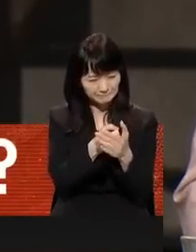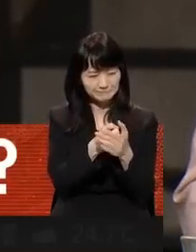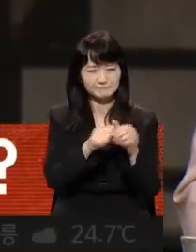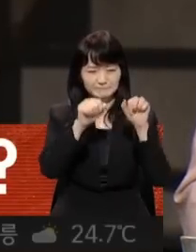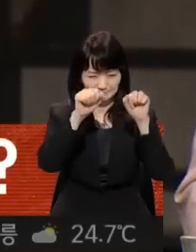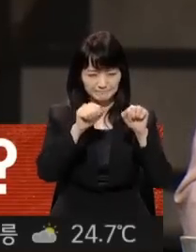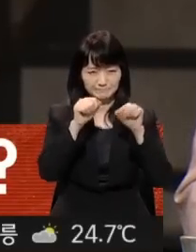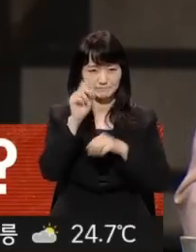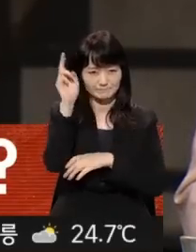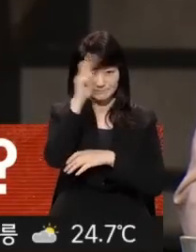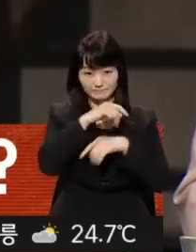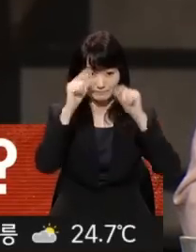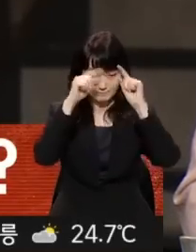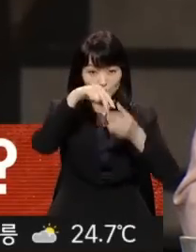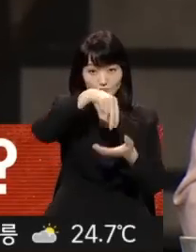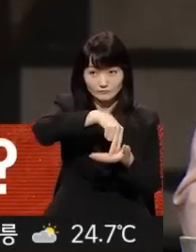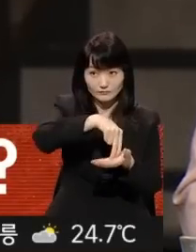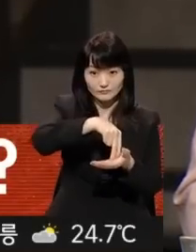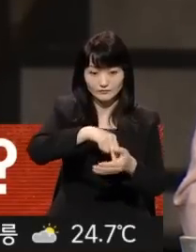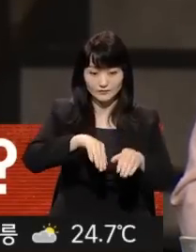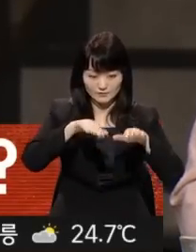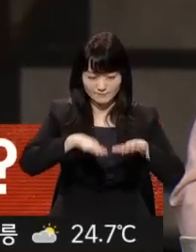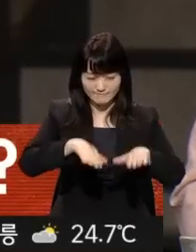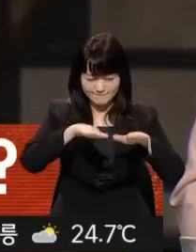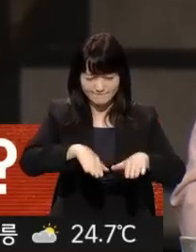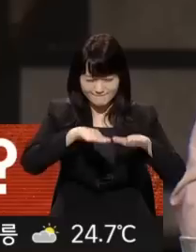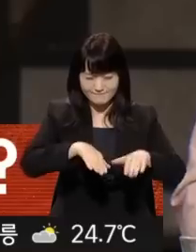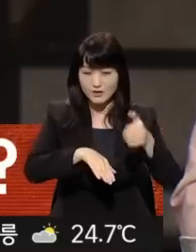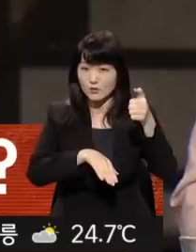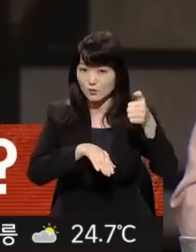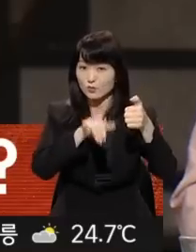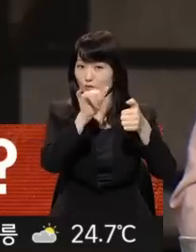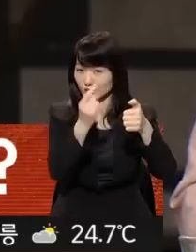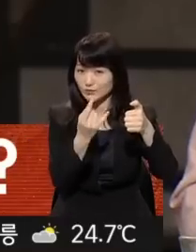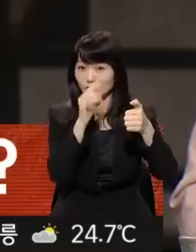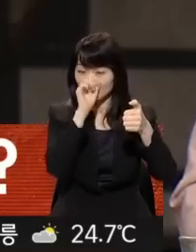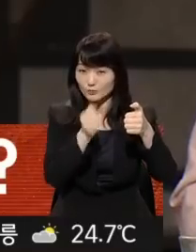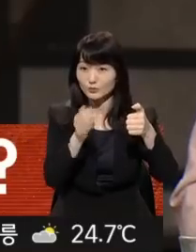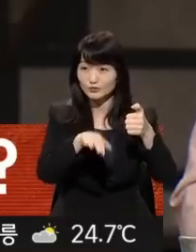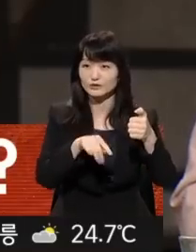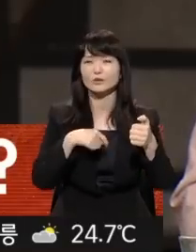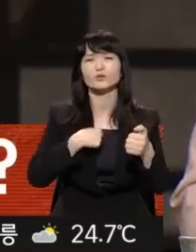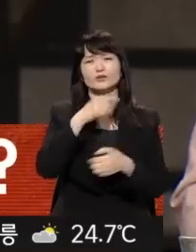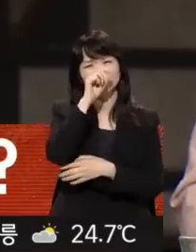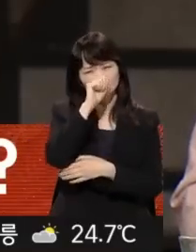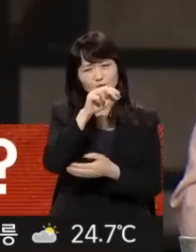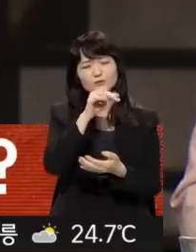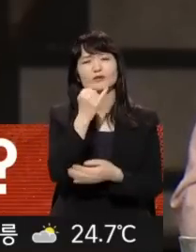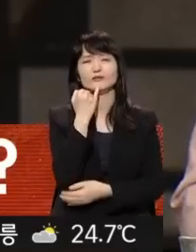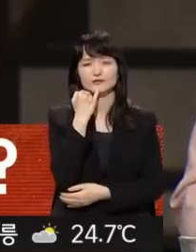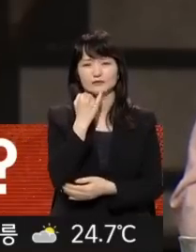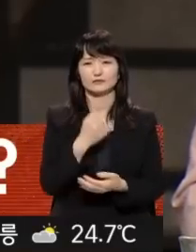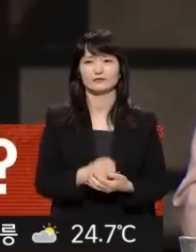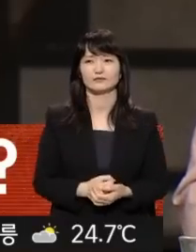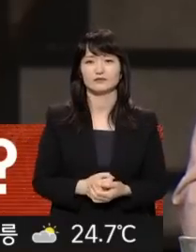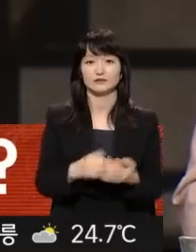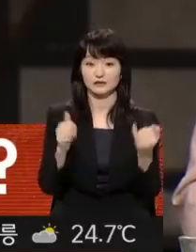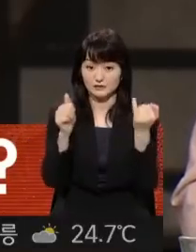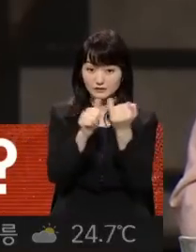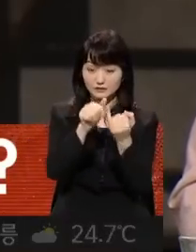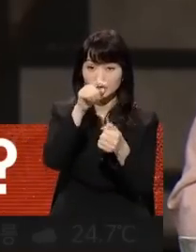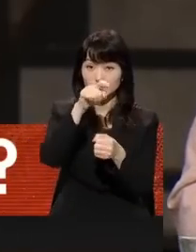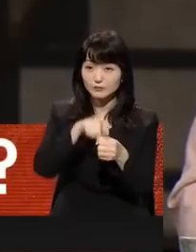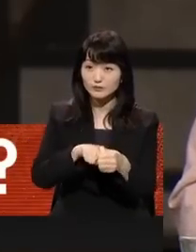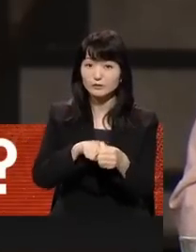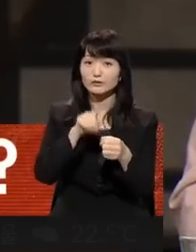일어나자마자 50회 하고 다 좋은데 문제는 뭐냐 혼자 사시면 저게 전혀 문제가 안 돼요 결혼의